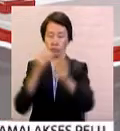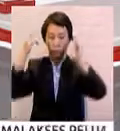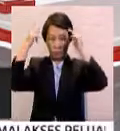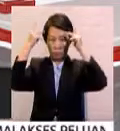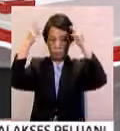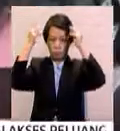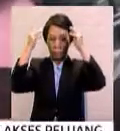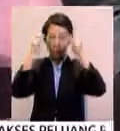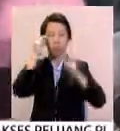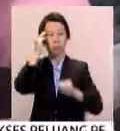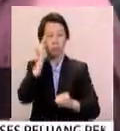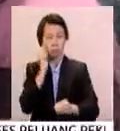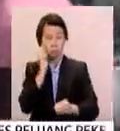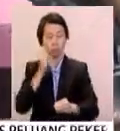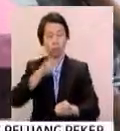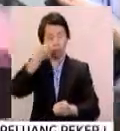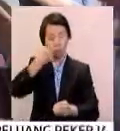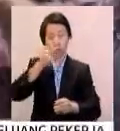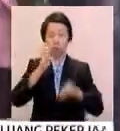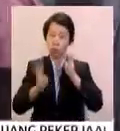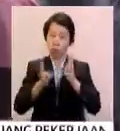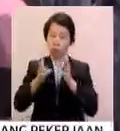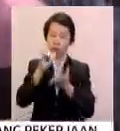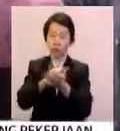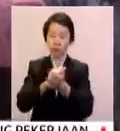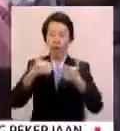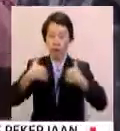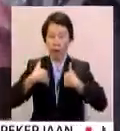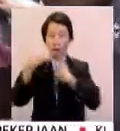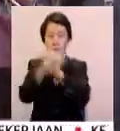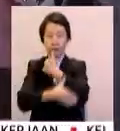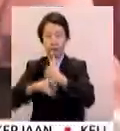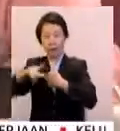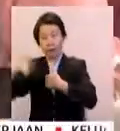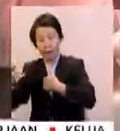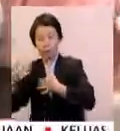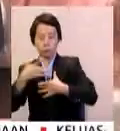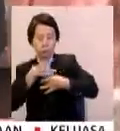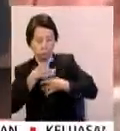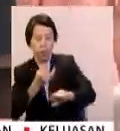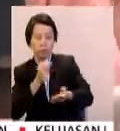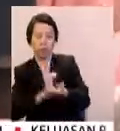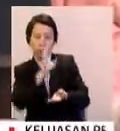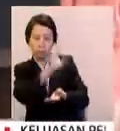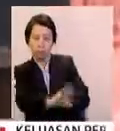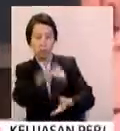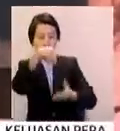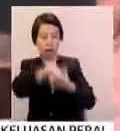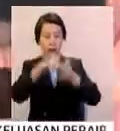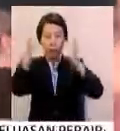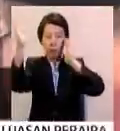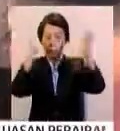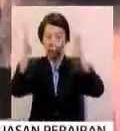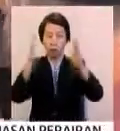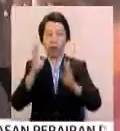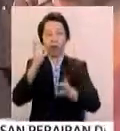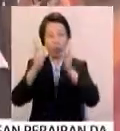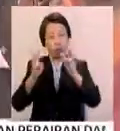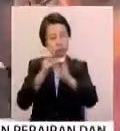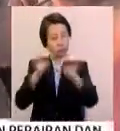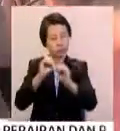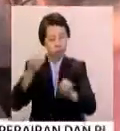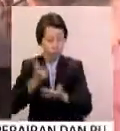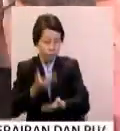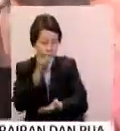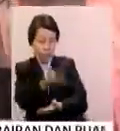Tun Dr. Mahathir Mohamad berkata walaupun begitu ada negara yang masih berminat untuk melabur di Malaysia meskipun tiada